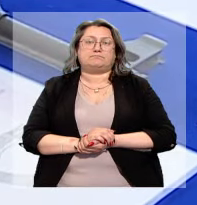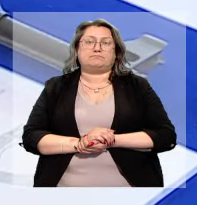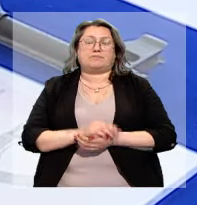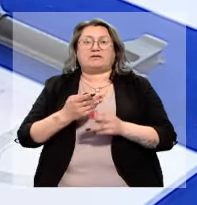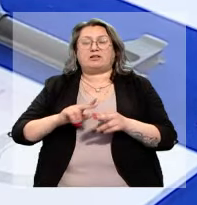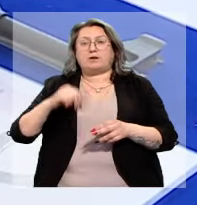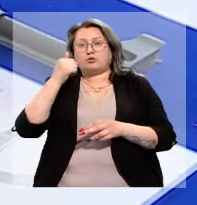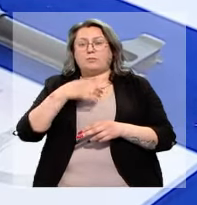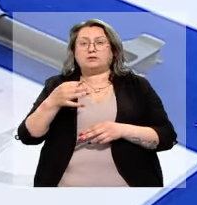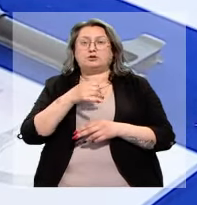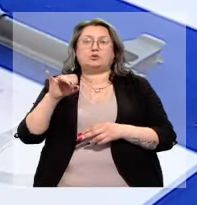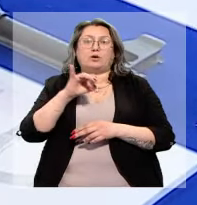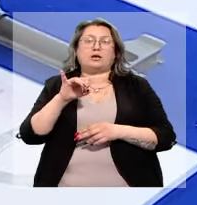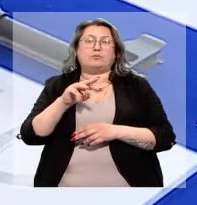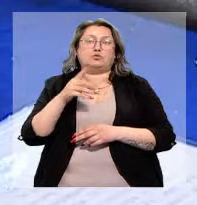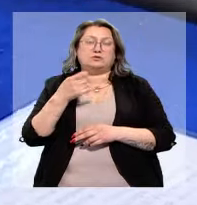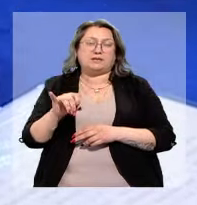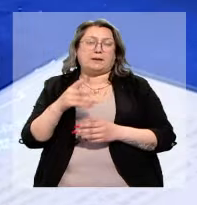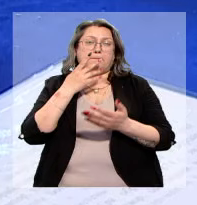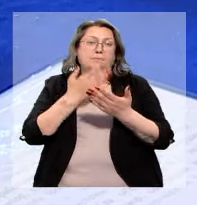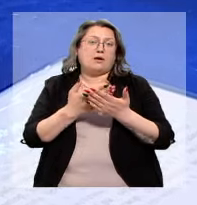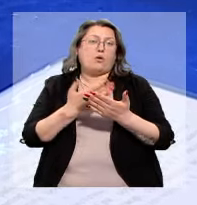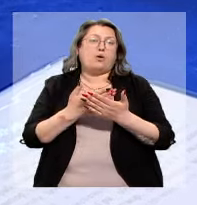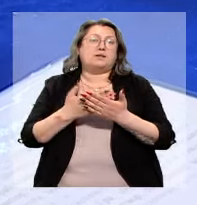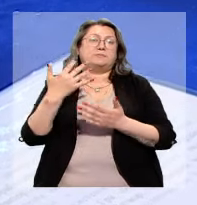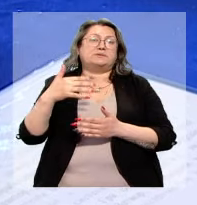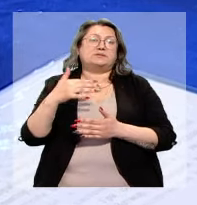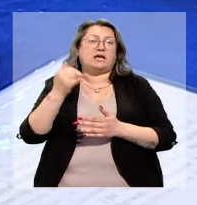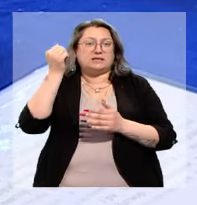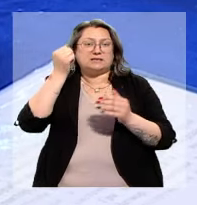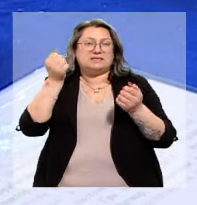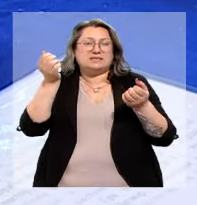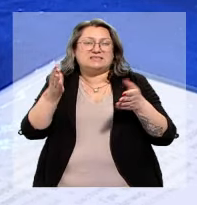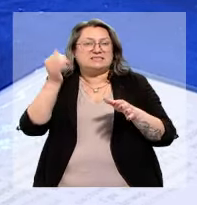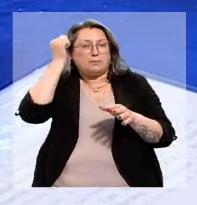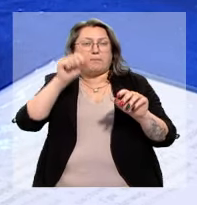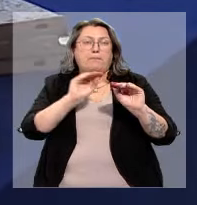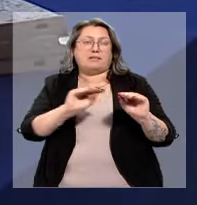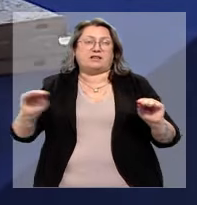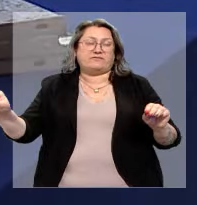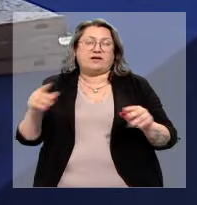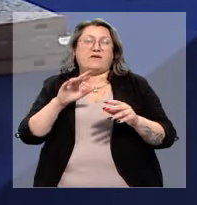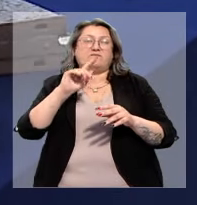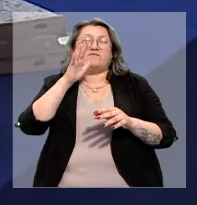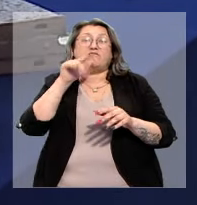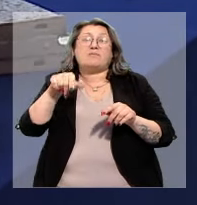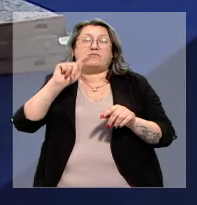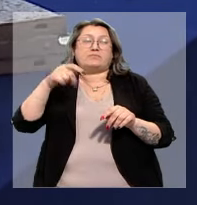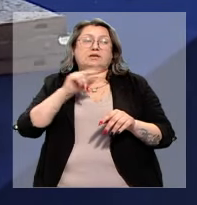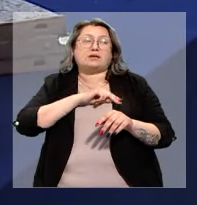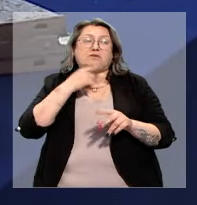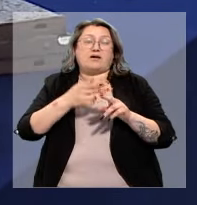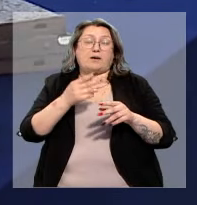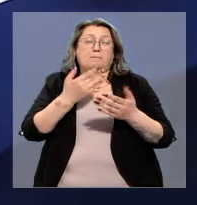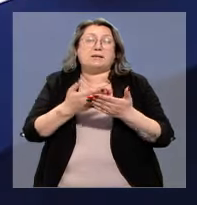В этом году областной историко-краеведческий музей представил около 50 экспонатов Великой Отечественной войны. Как говорят сотрудники,